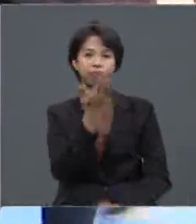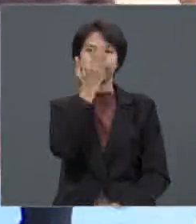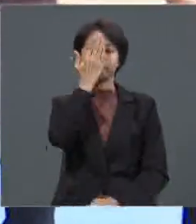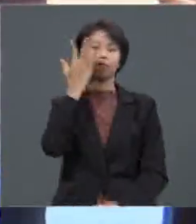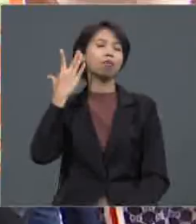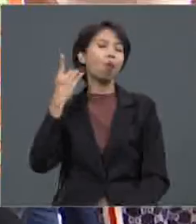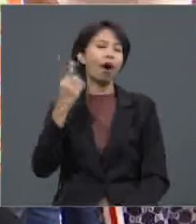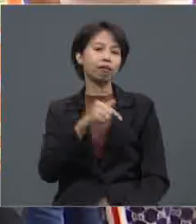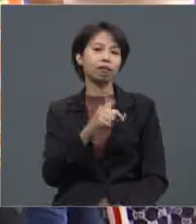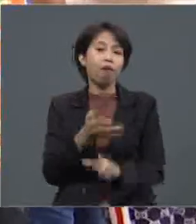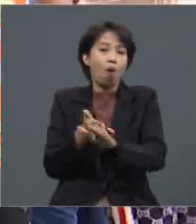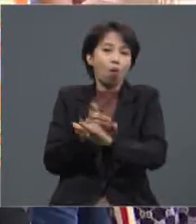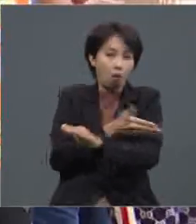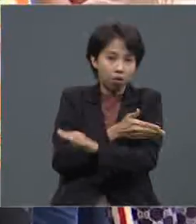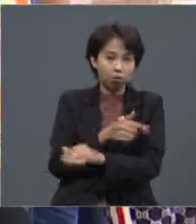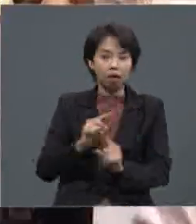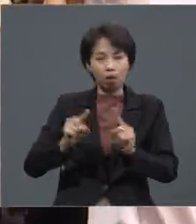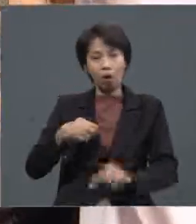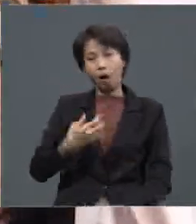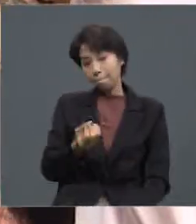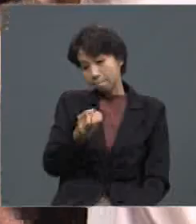เมื่อวันนี้โดยไม่ได้มีการแ